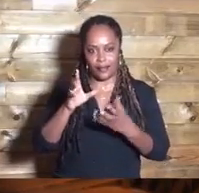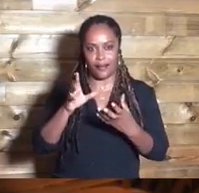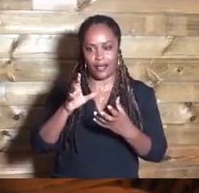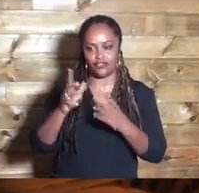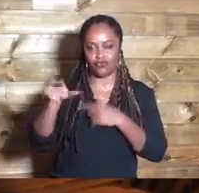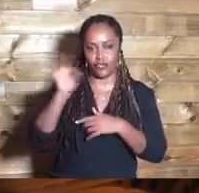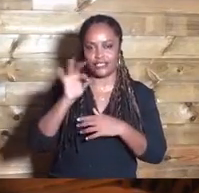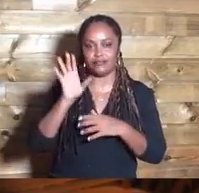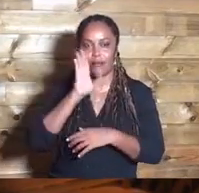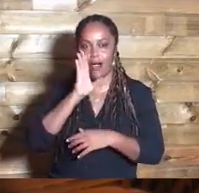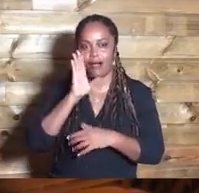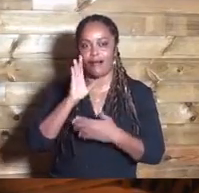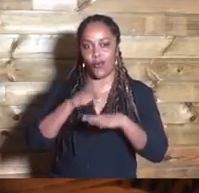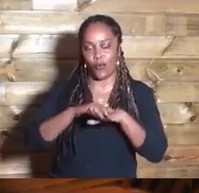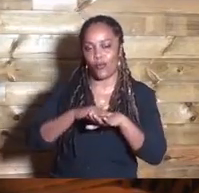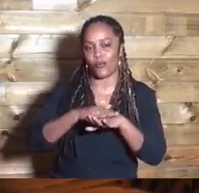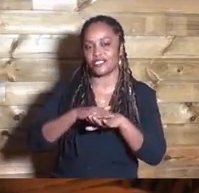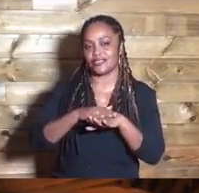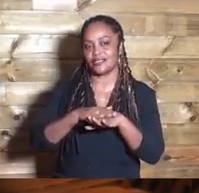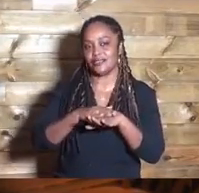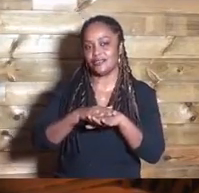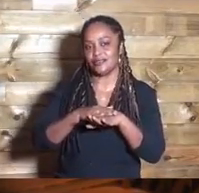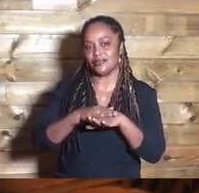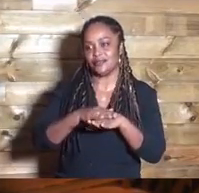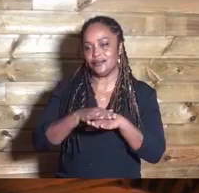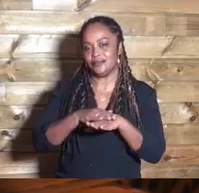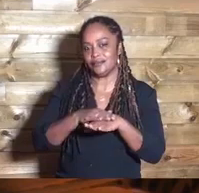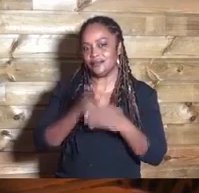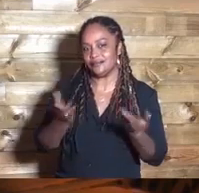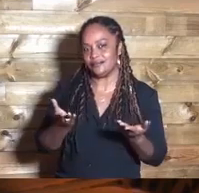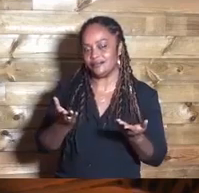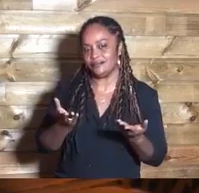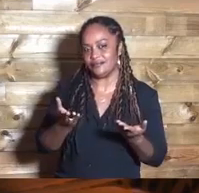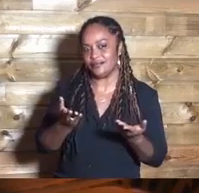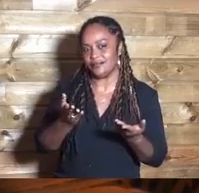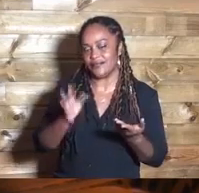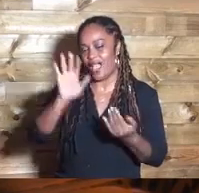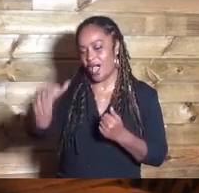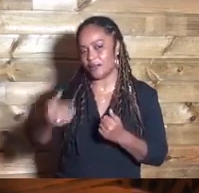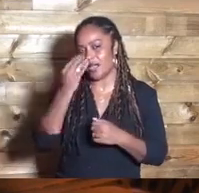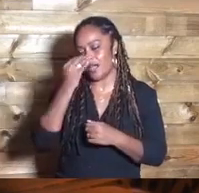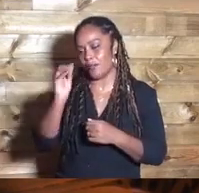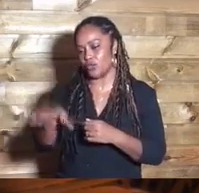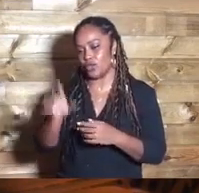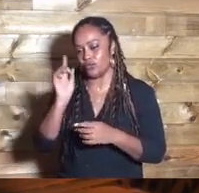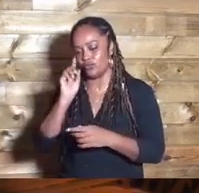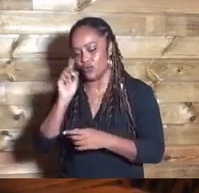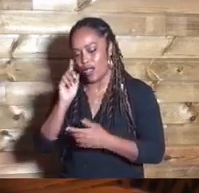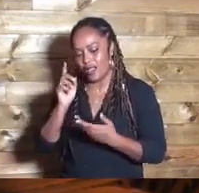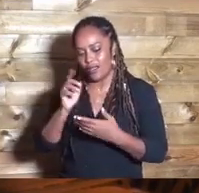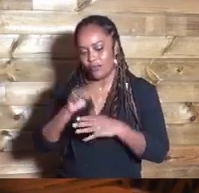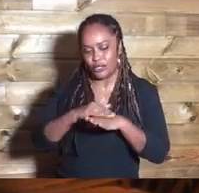que le parti communiste en période là ça pas été qu'à représenter ça la Guadeloupe était besoin comme